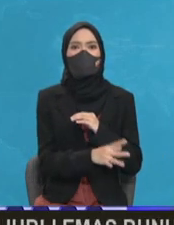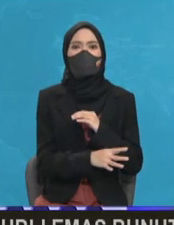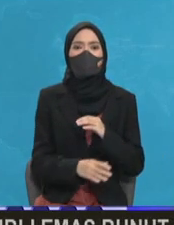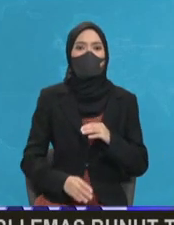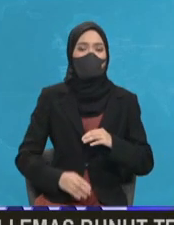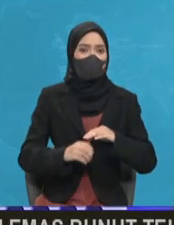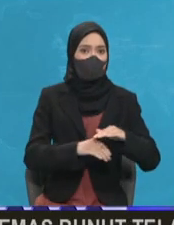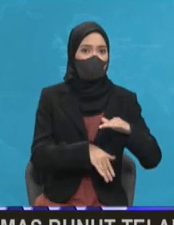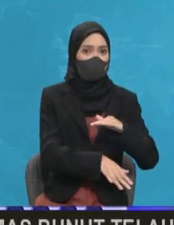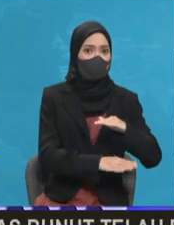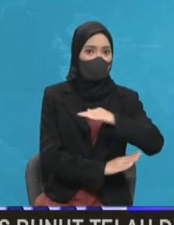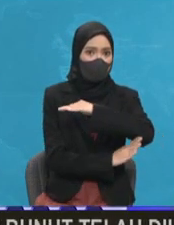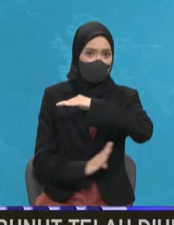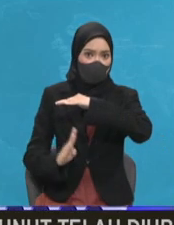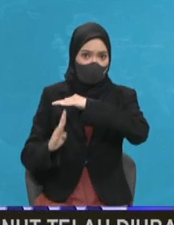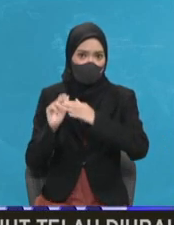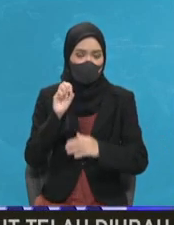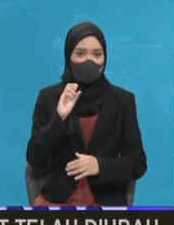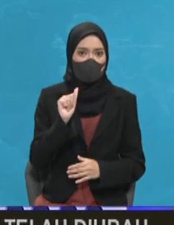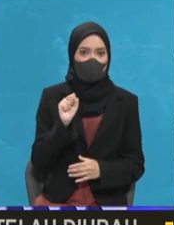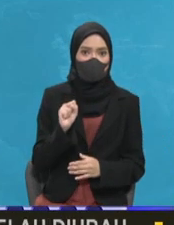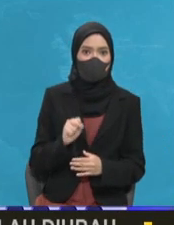jembatan Sultan Omar Ali Saifuddin